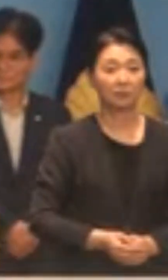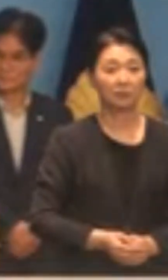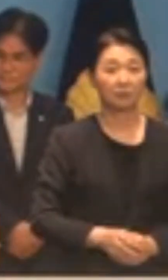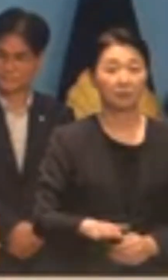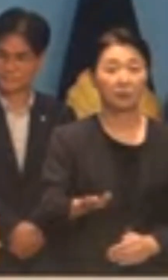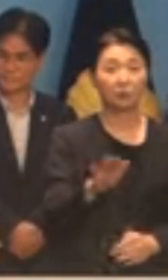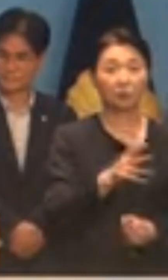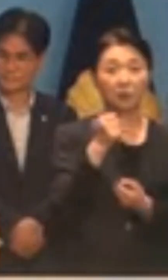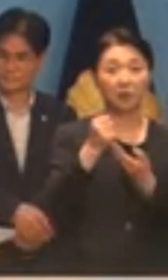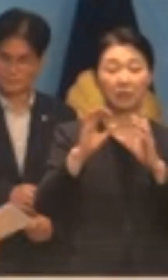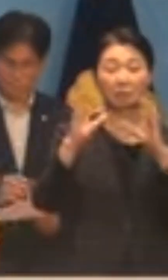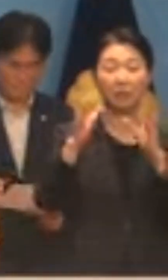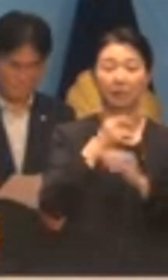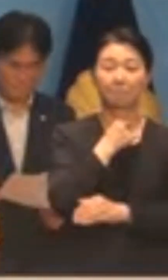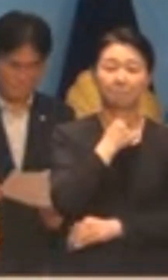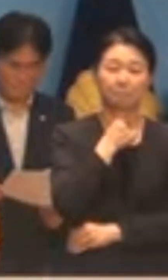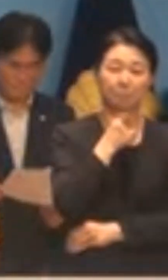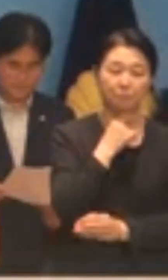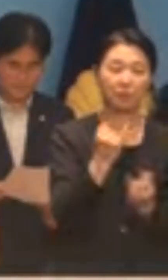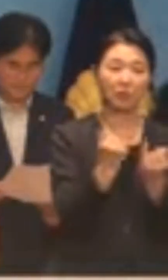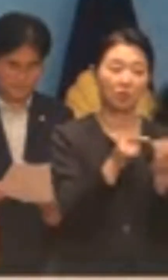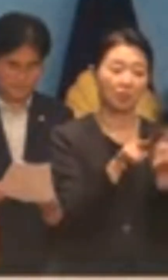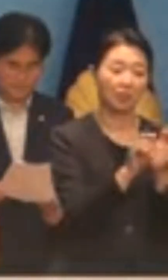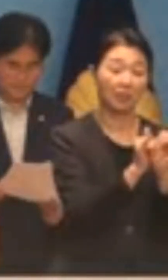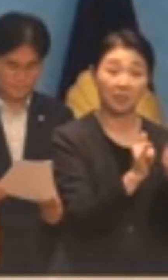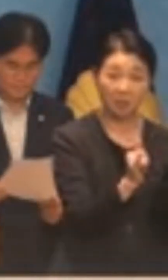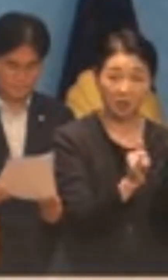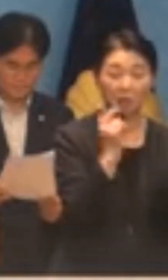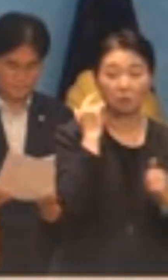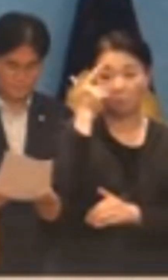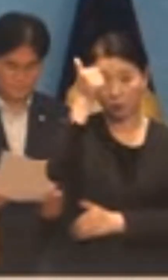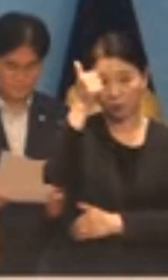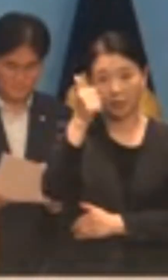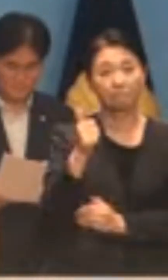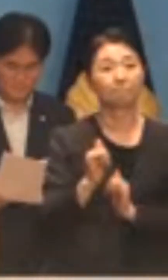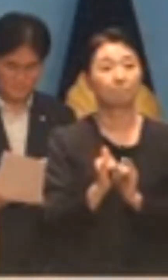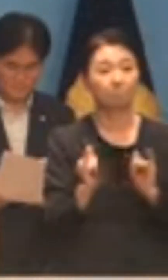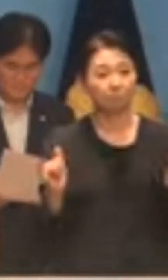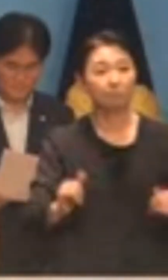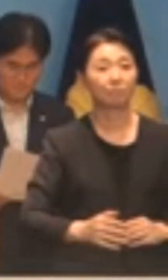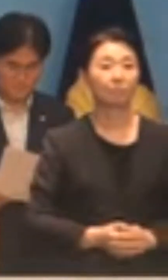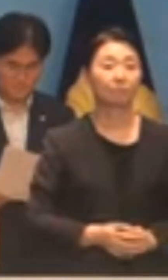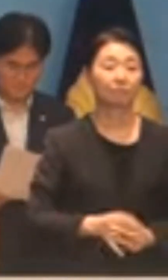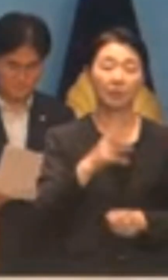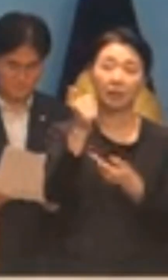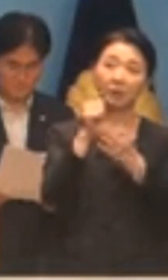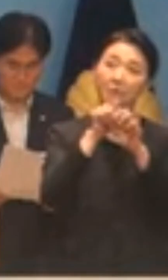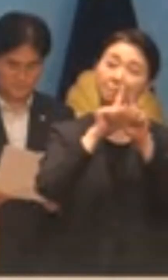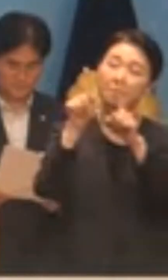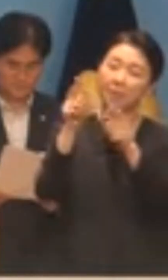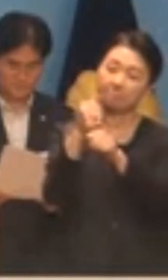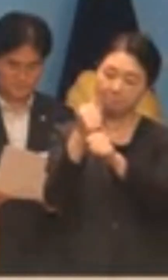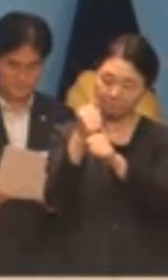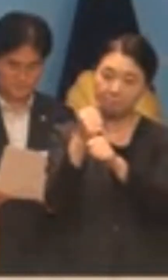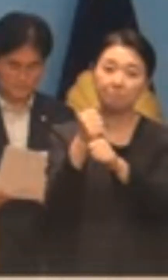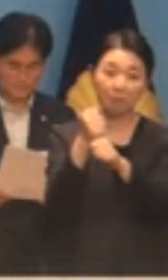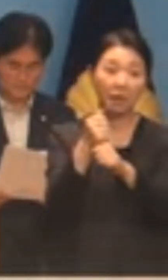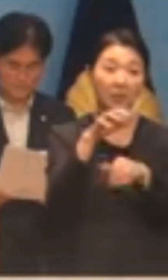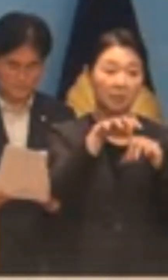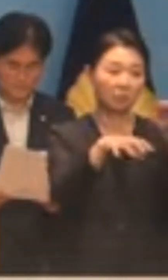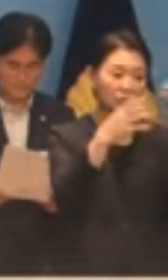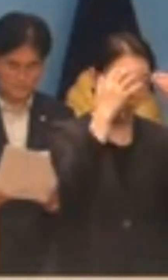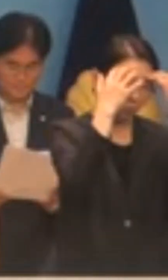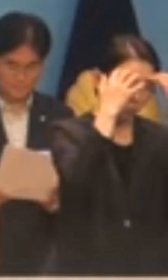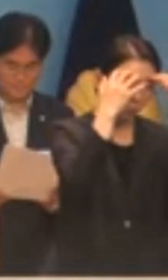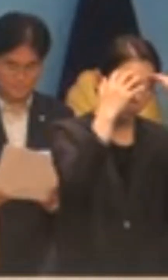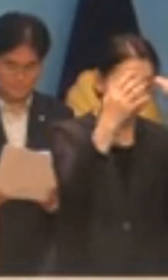우리는 하나님 나라를 갈망하는 여성 신학자이며 목회자들입니다. 하나님 말씀을 붙들며 이웃의